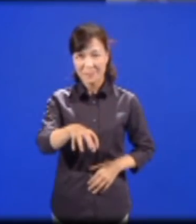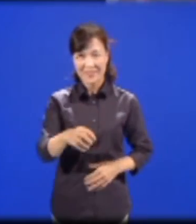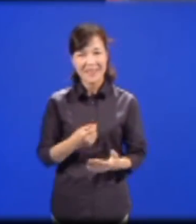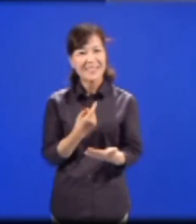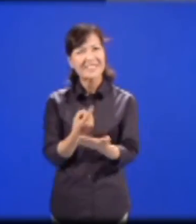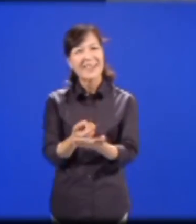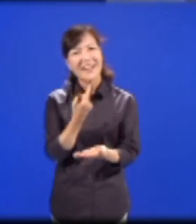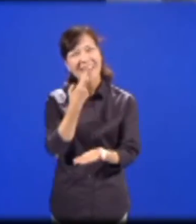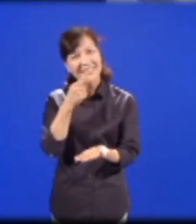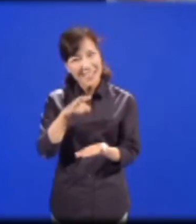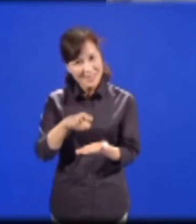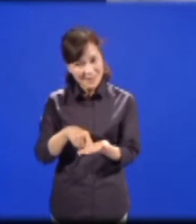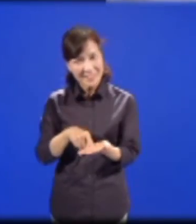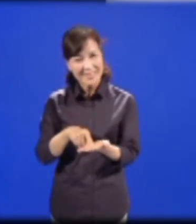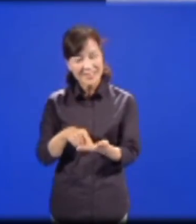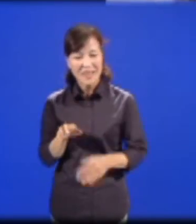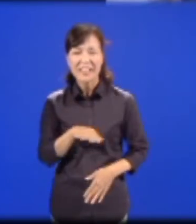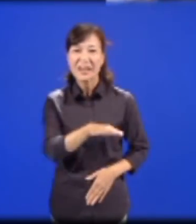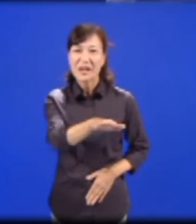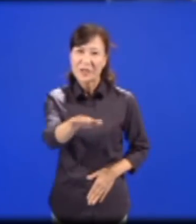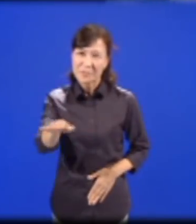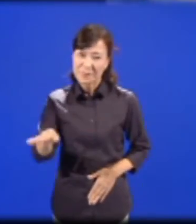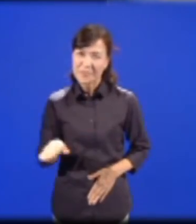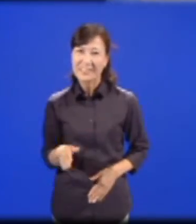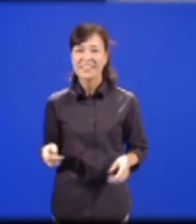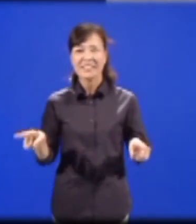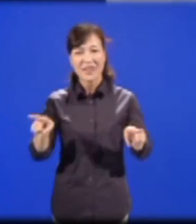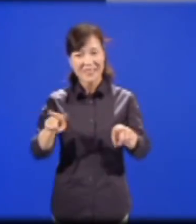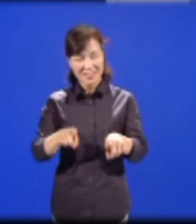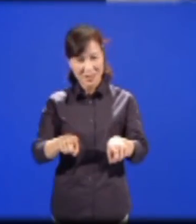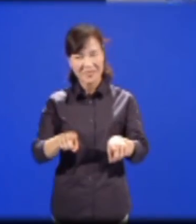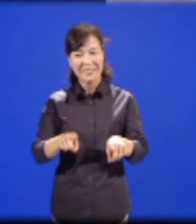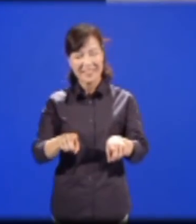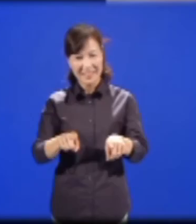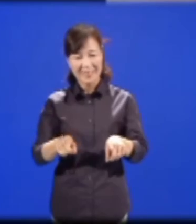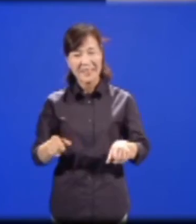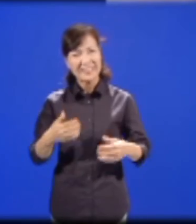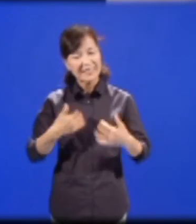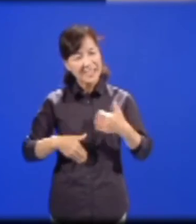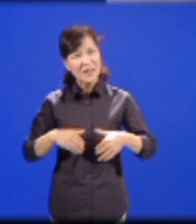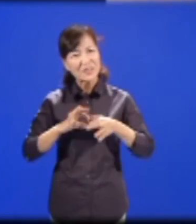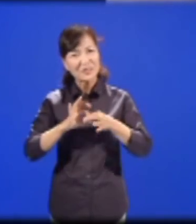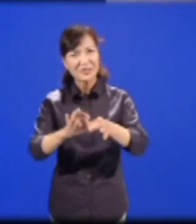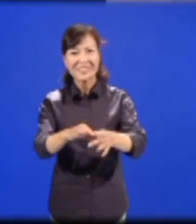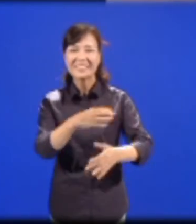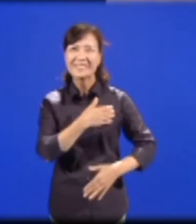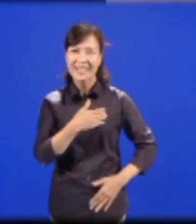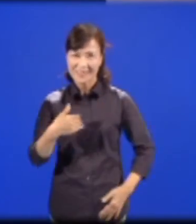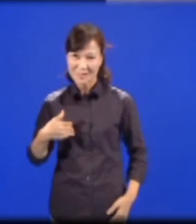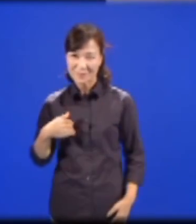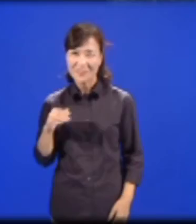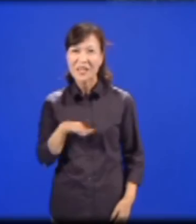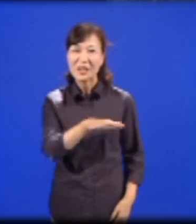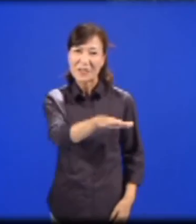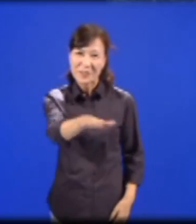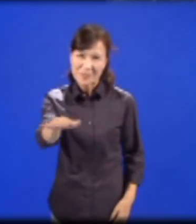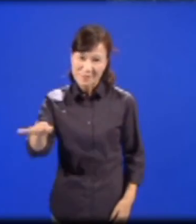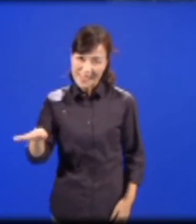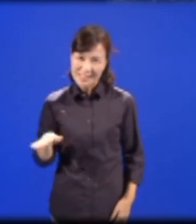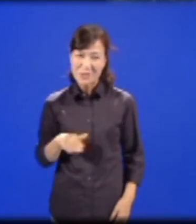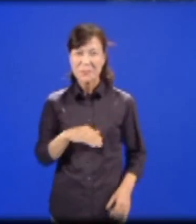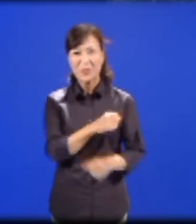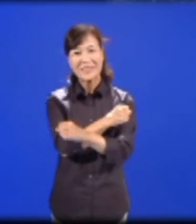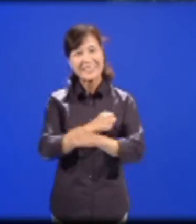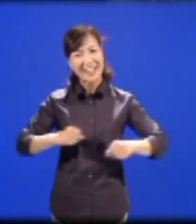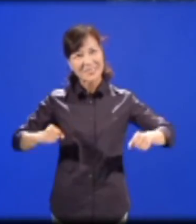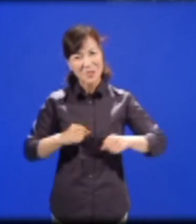ると参加しやすいし、一人で運動するよりもみんなでやると楽しく続けられます。皆さ